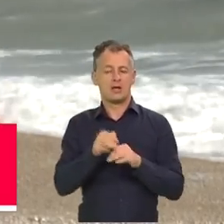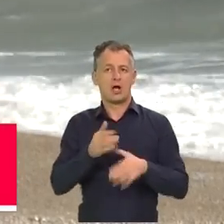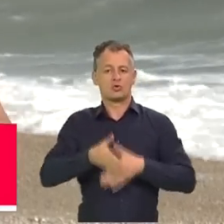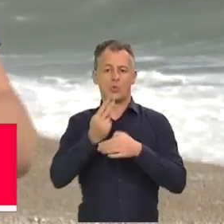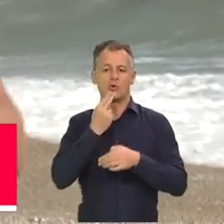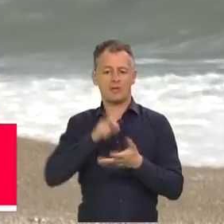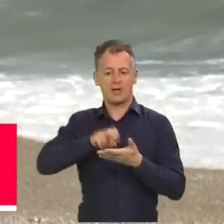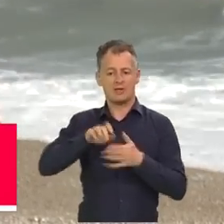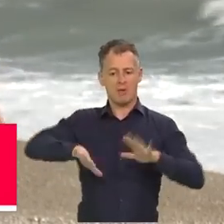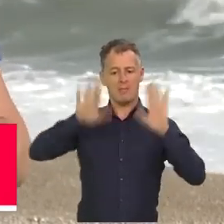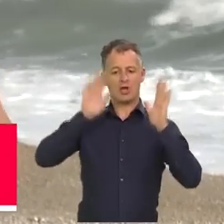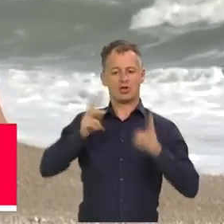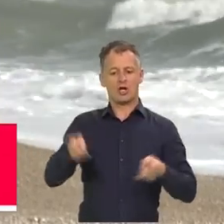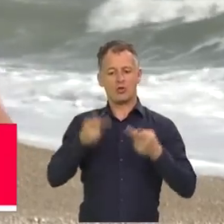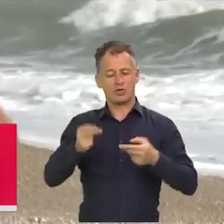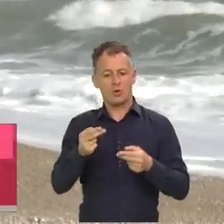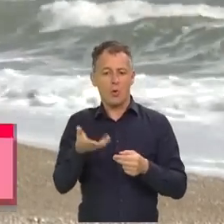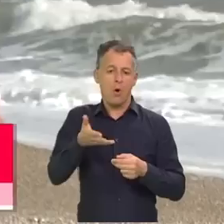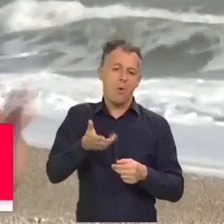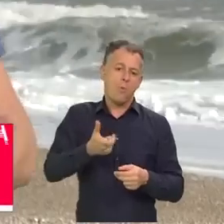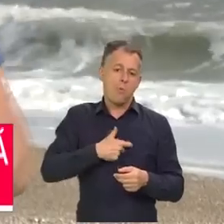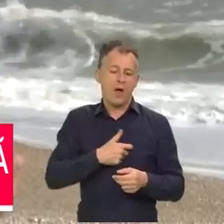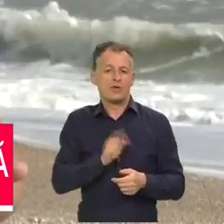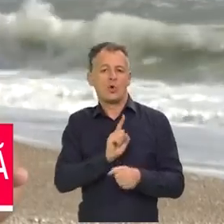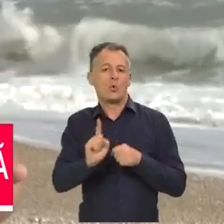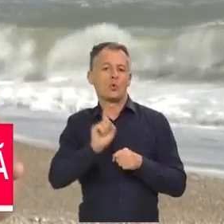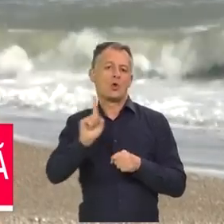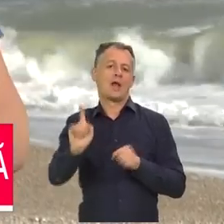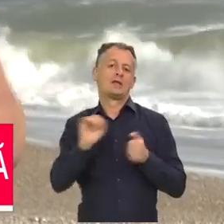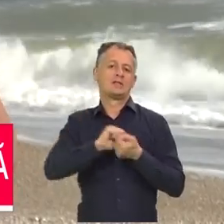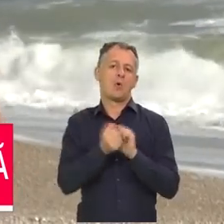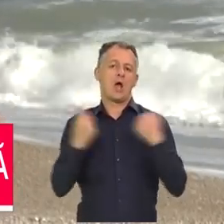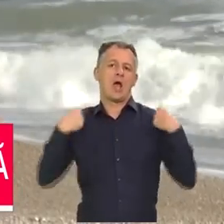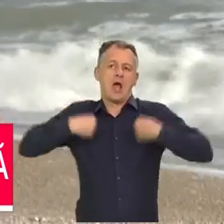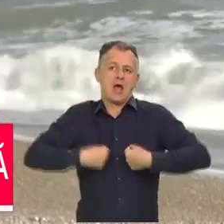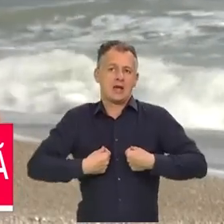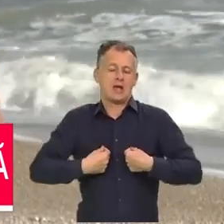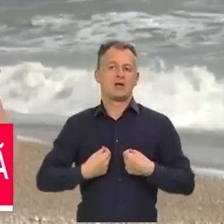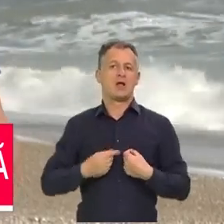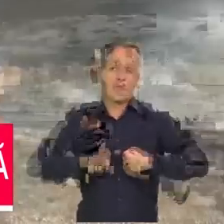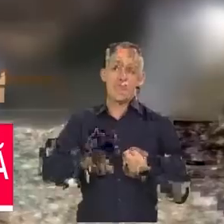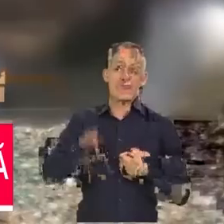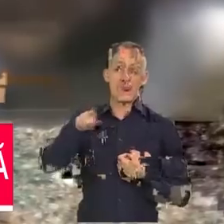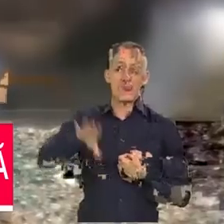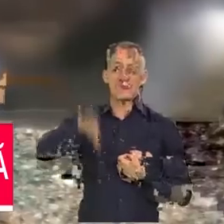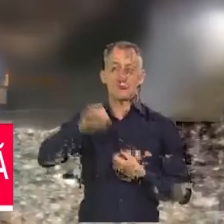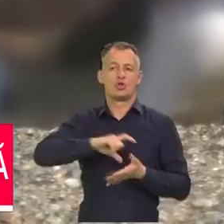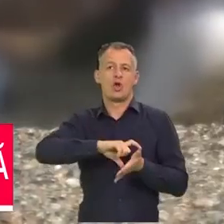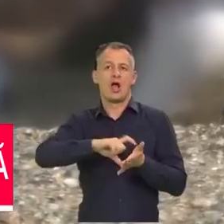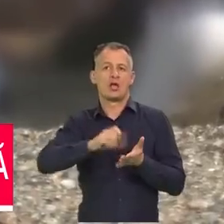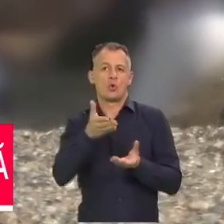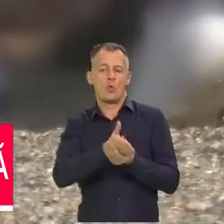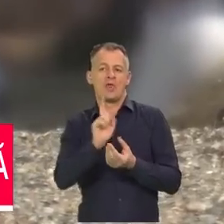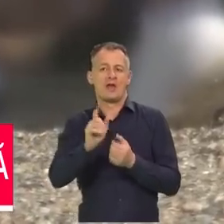și căutându-i eventuale lucruri sau haine pe care și le-ar fi lăsat undeva. Poate acolo vor găsi și un act de identitate. Cadavrul nu prezenta